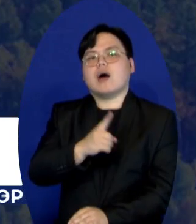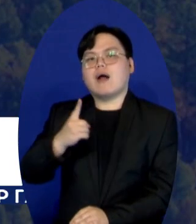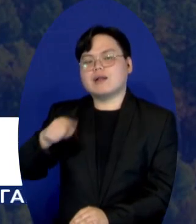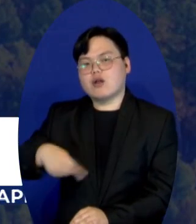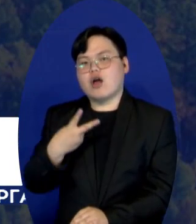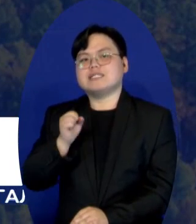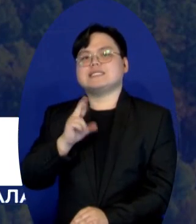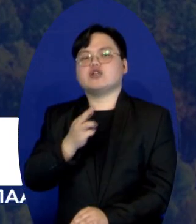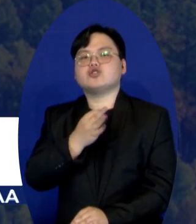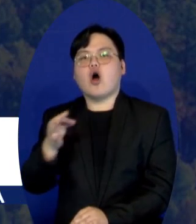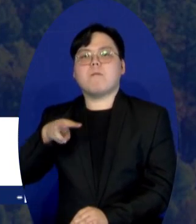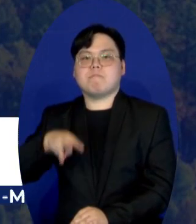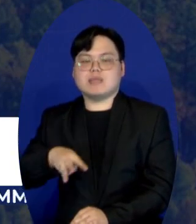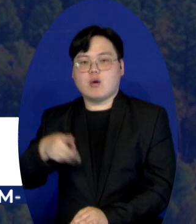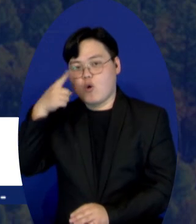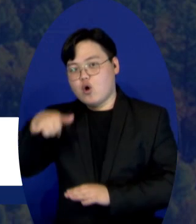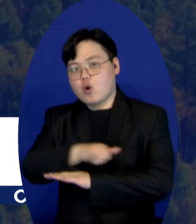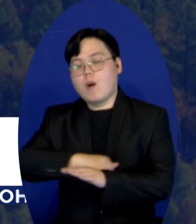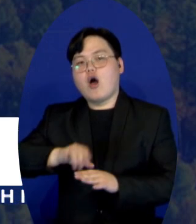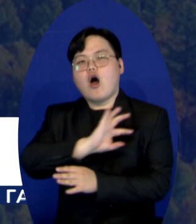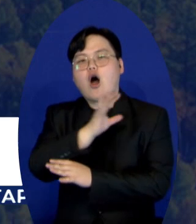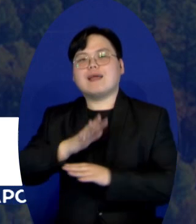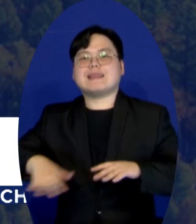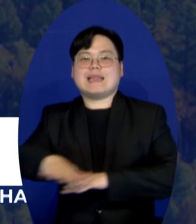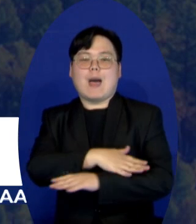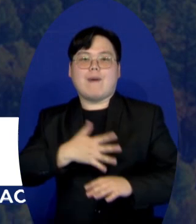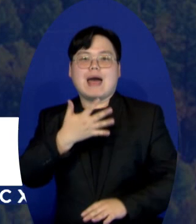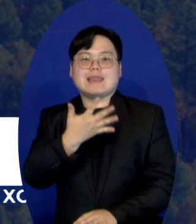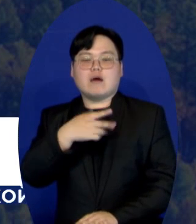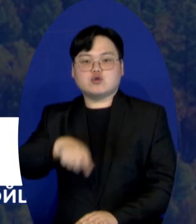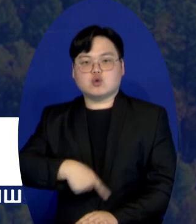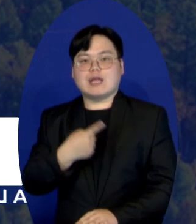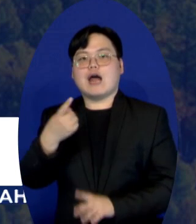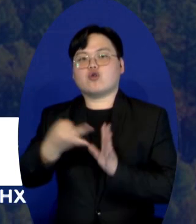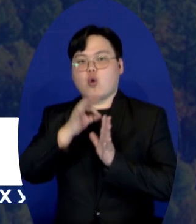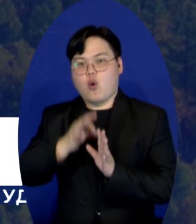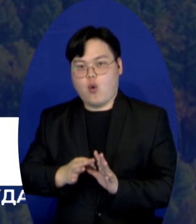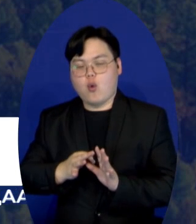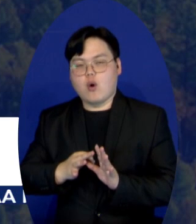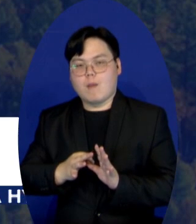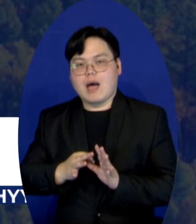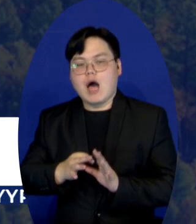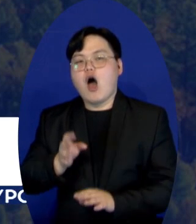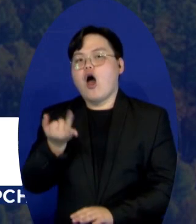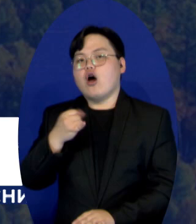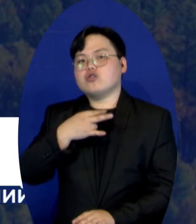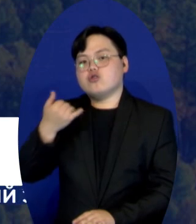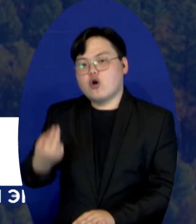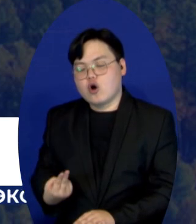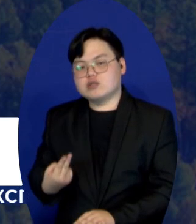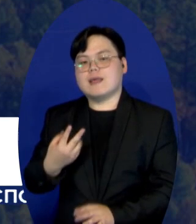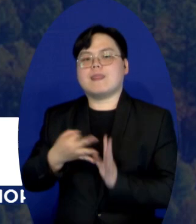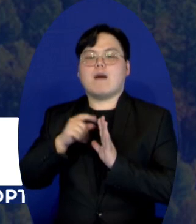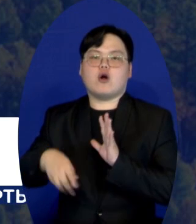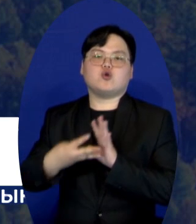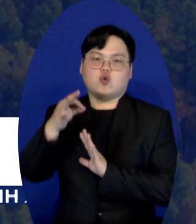шоометр. За Монгол улсын байгалийн ойн талбайн 517% эзэлдэг бол ойн нөөц 8.9% эзлэж байна.